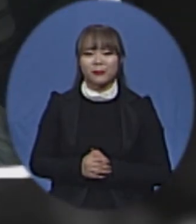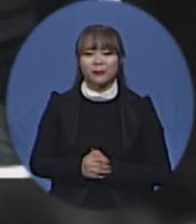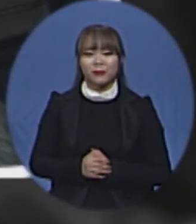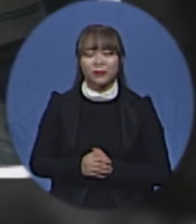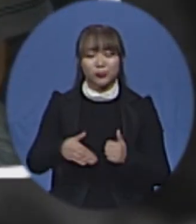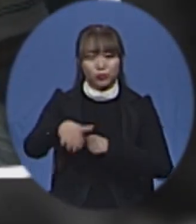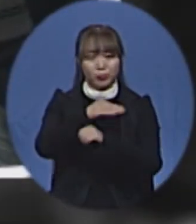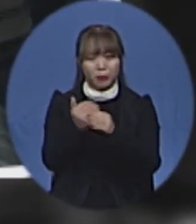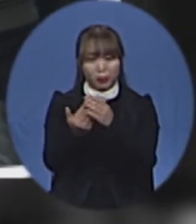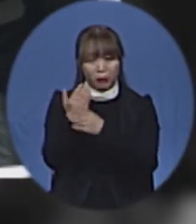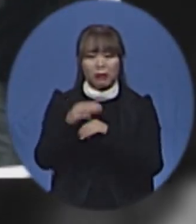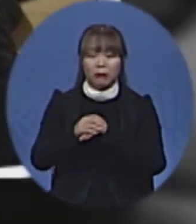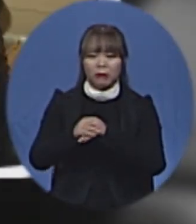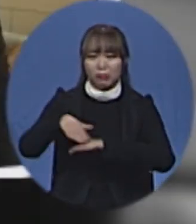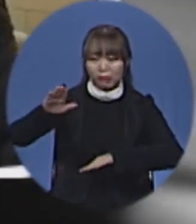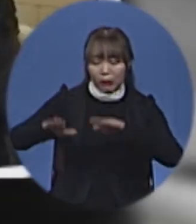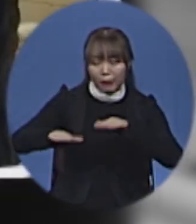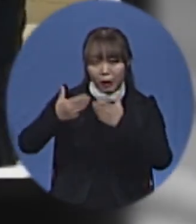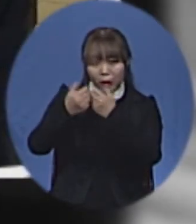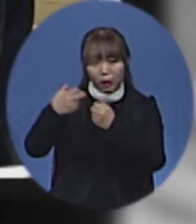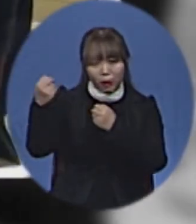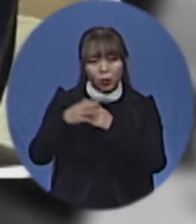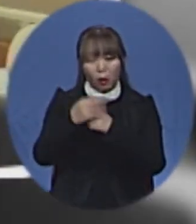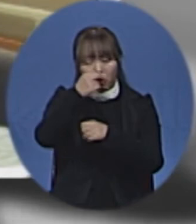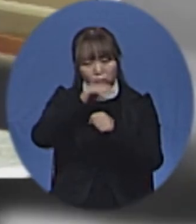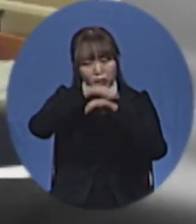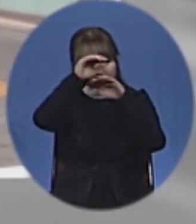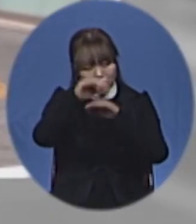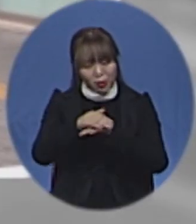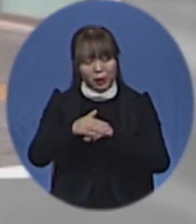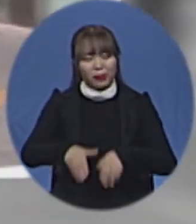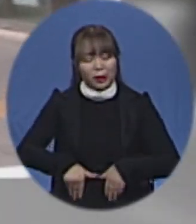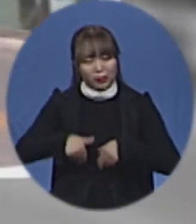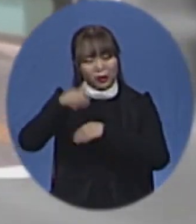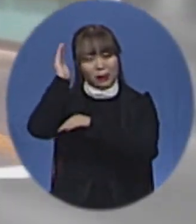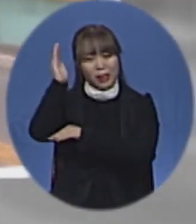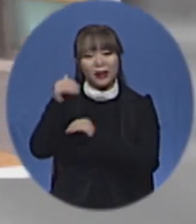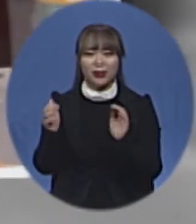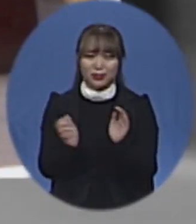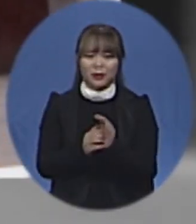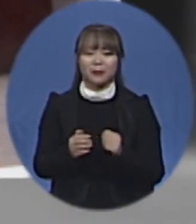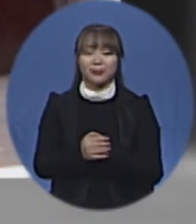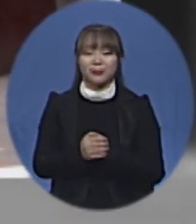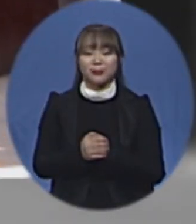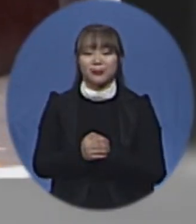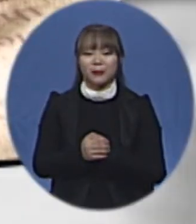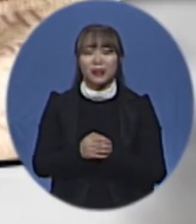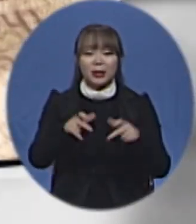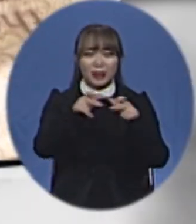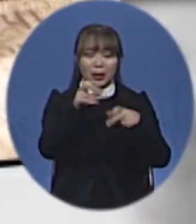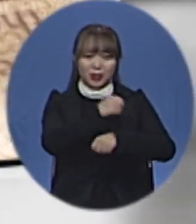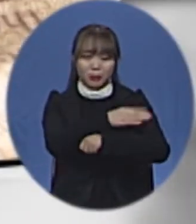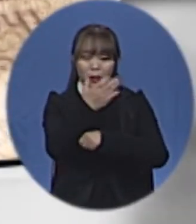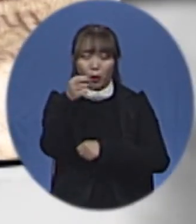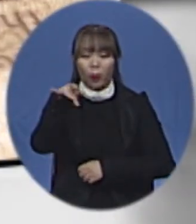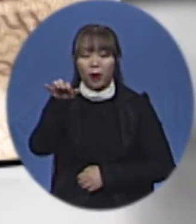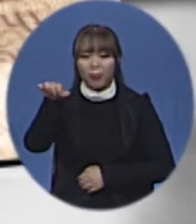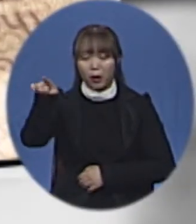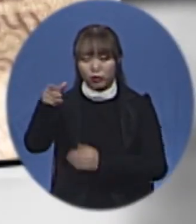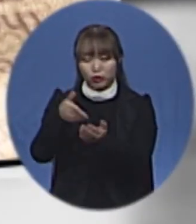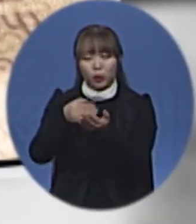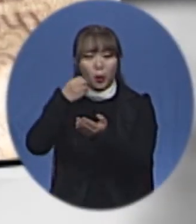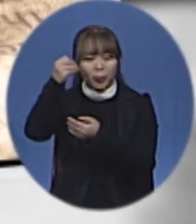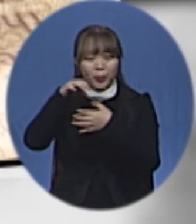우리 주변에서 일어나는 불공정한 사례부터 억울한 사연, 따뜻한 미담까지 장애인신문과